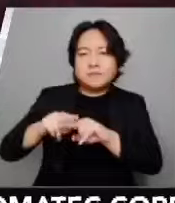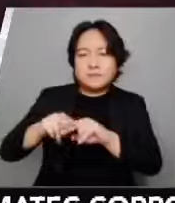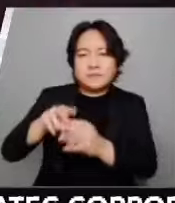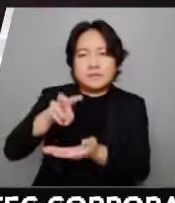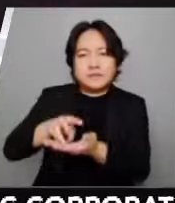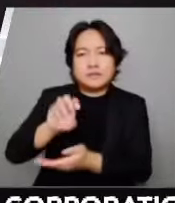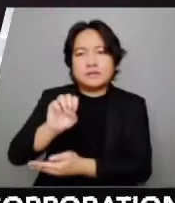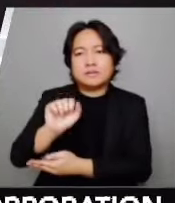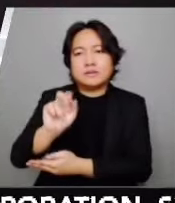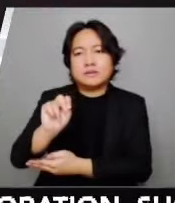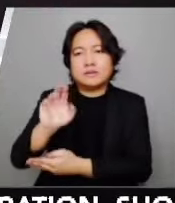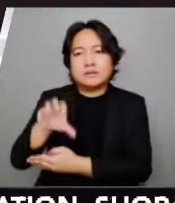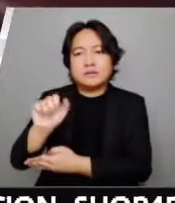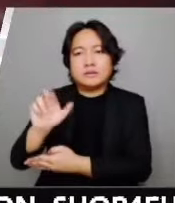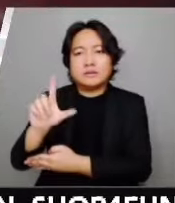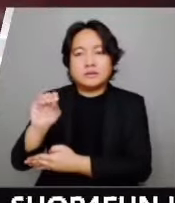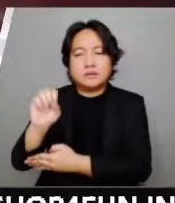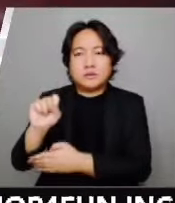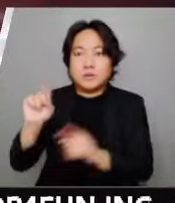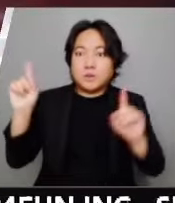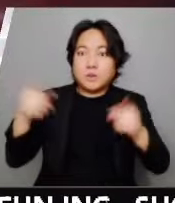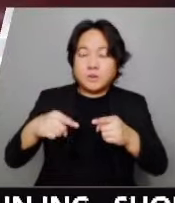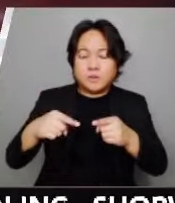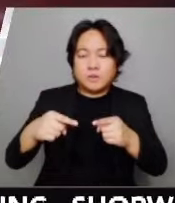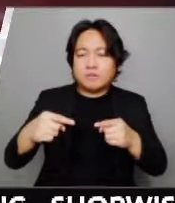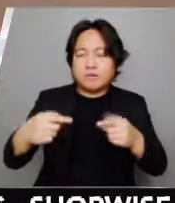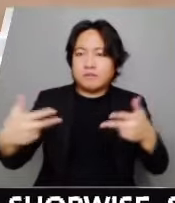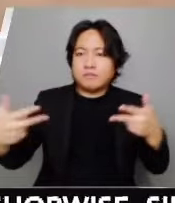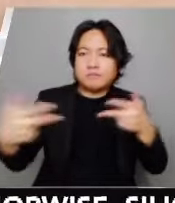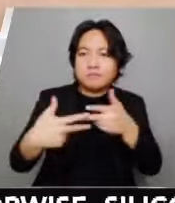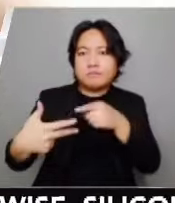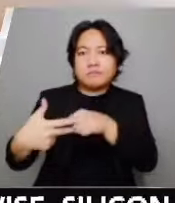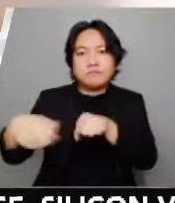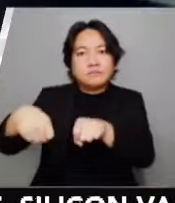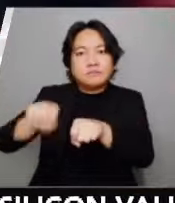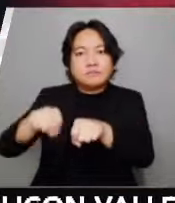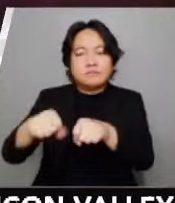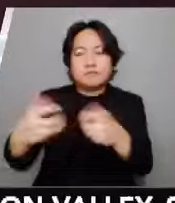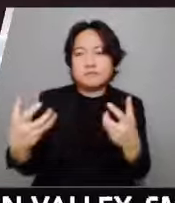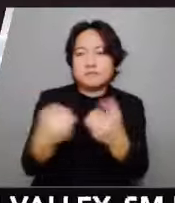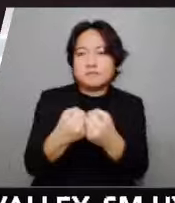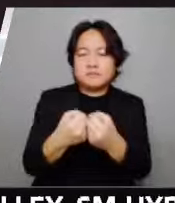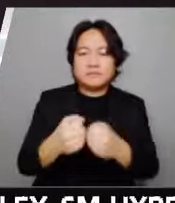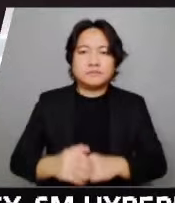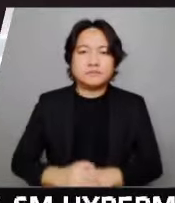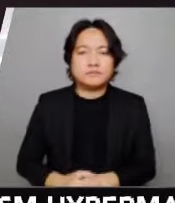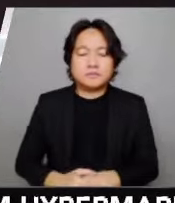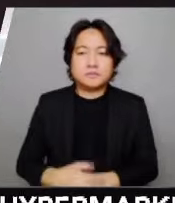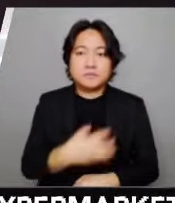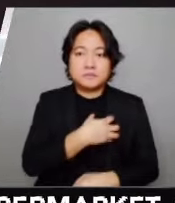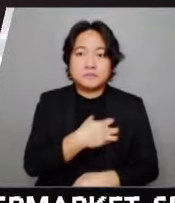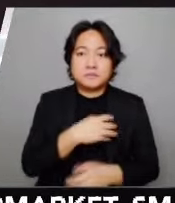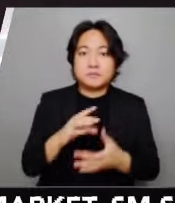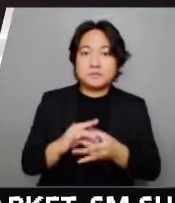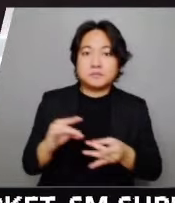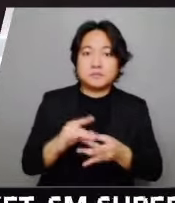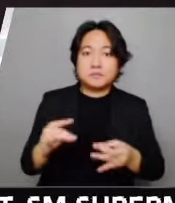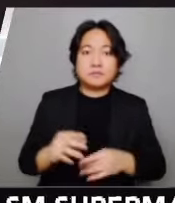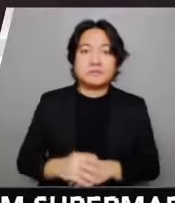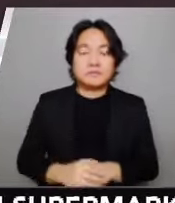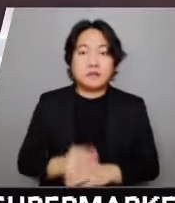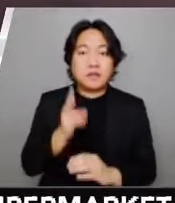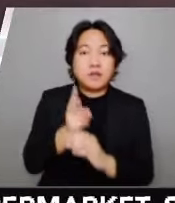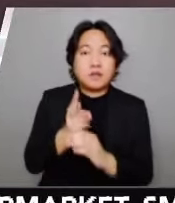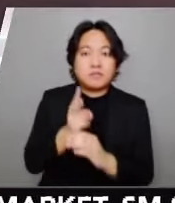nito ang isang motorsiklo at nagsalpukan ng mga sasakyan. Ayon sa San Carlos Police, nang agaw ng linya sa kalsada ang van